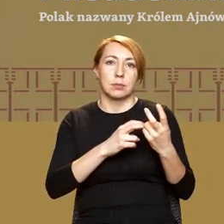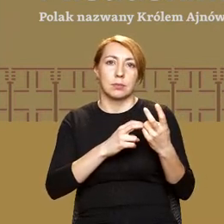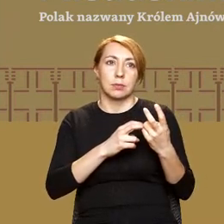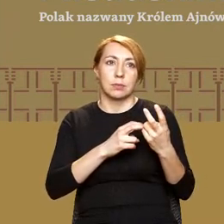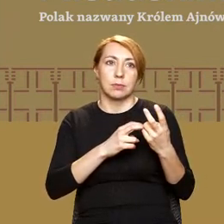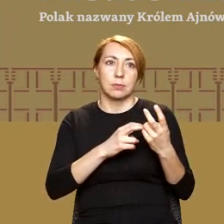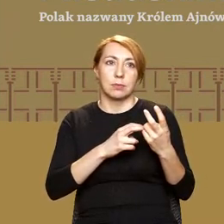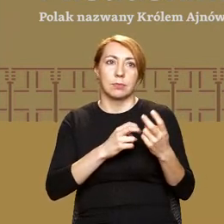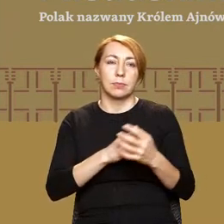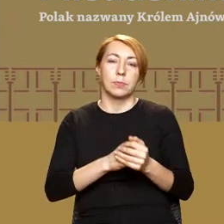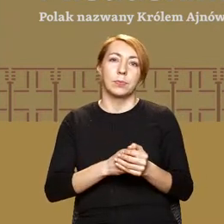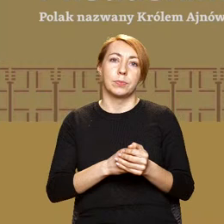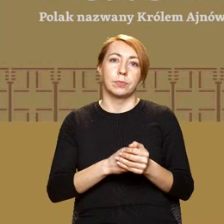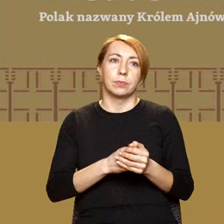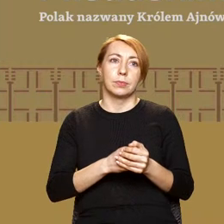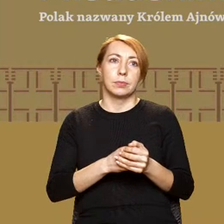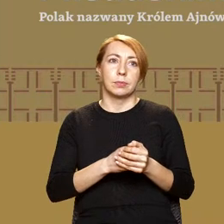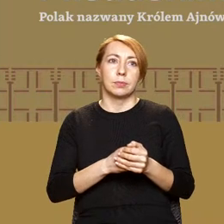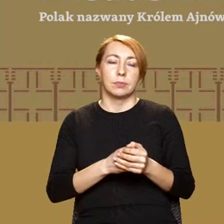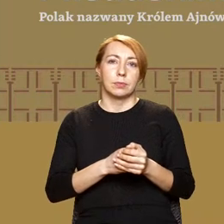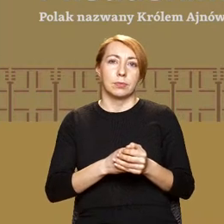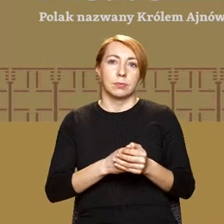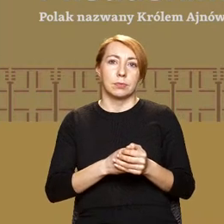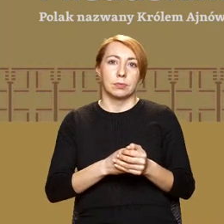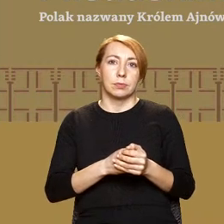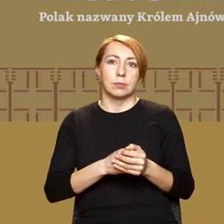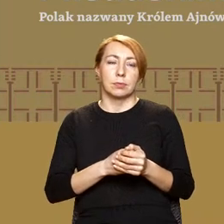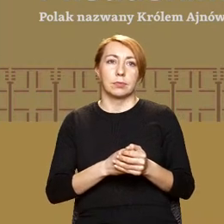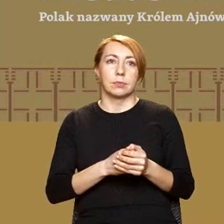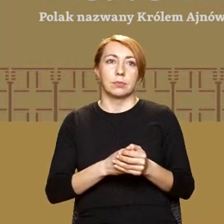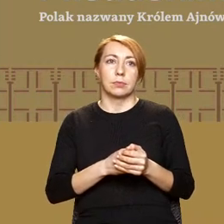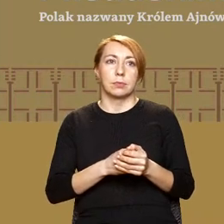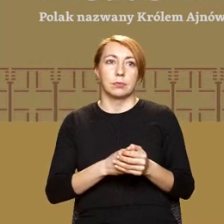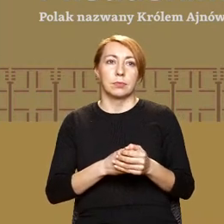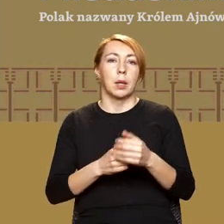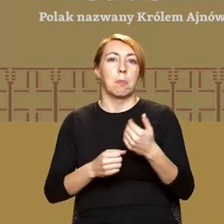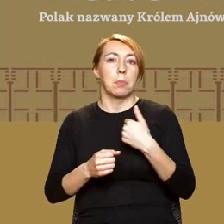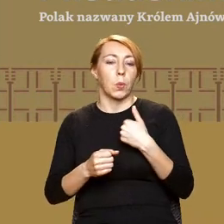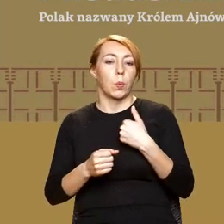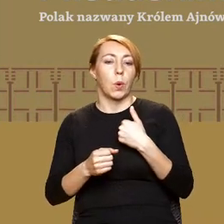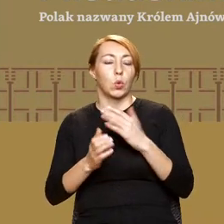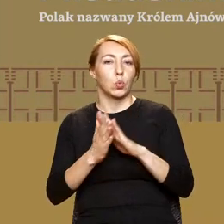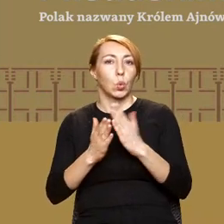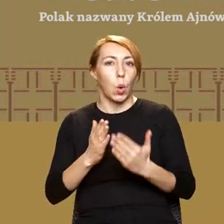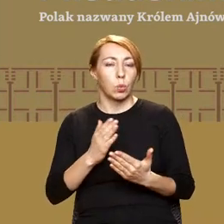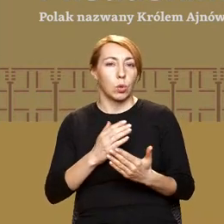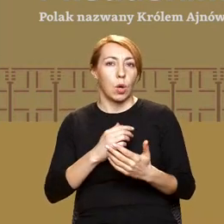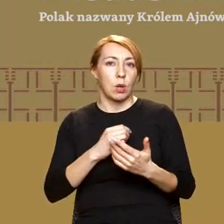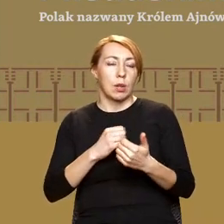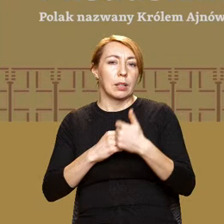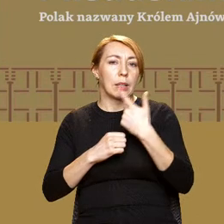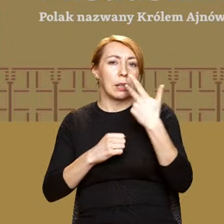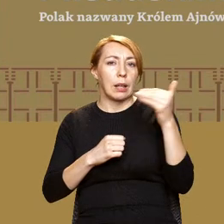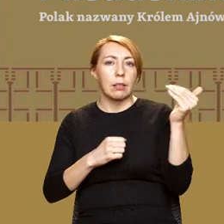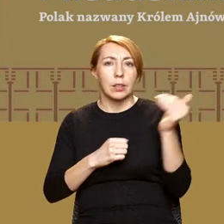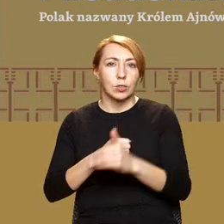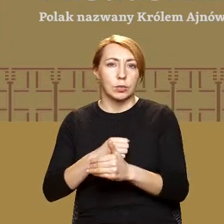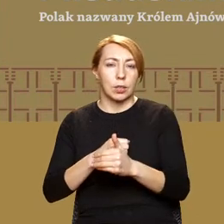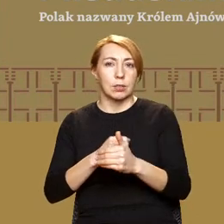ja bym nie liczyłam tego, bo to za dużo, ale stron było 80, więc kilka tysięcy tych